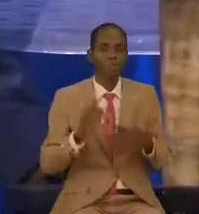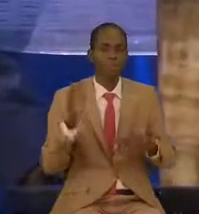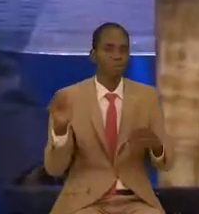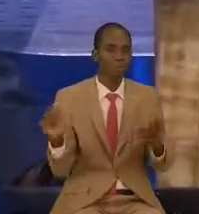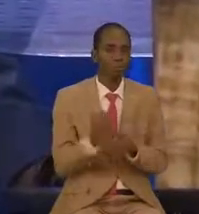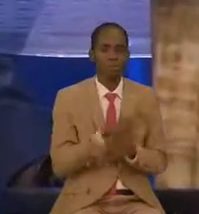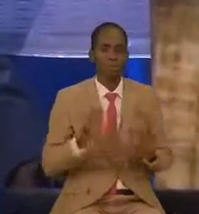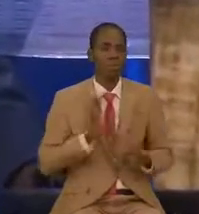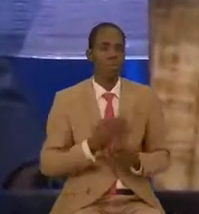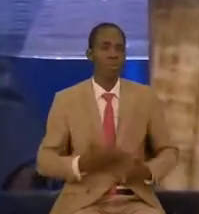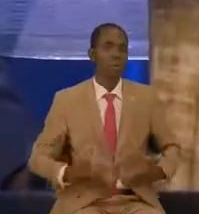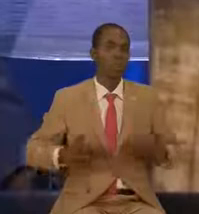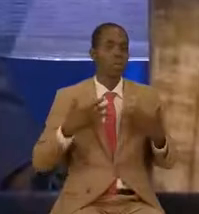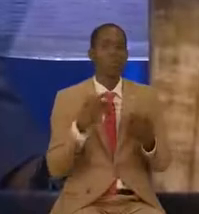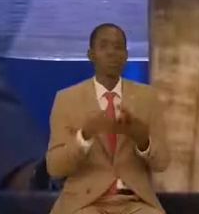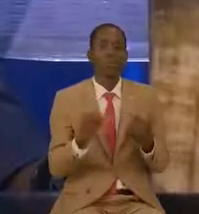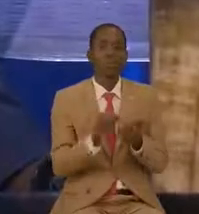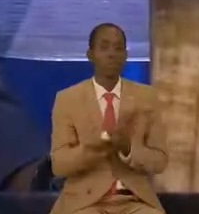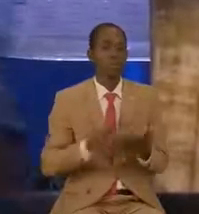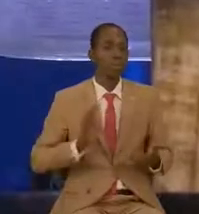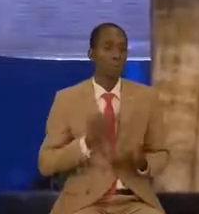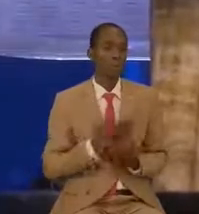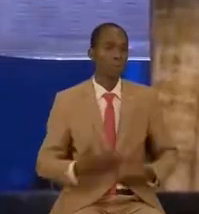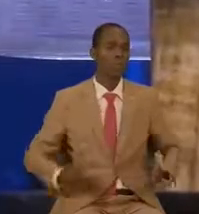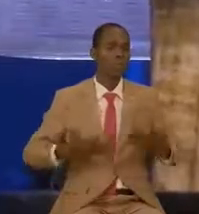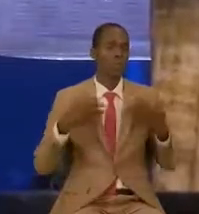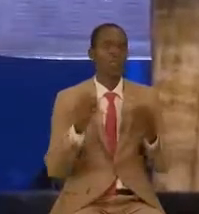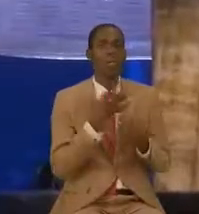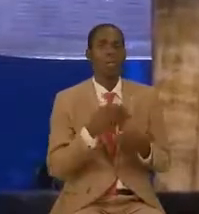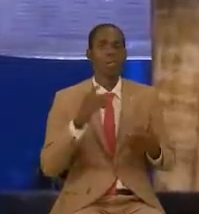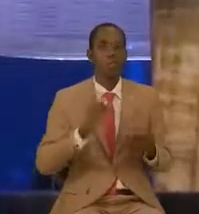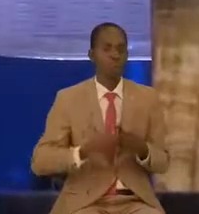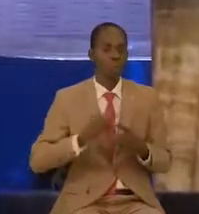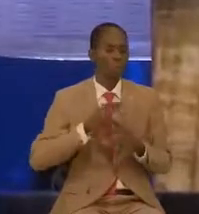notre vie, pour détruire notre vie, pour